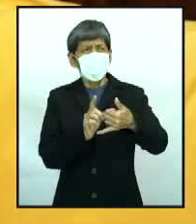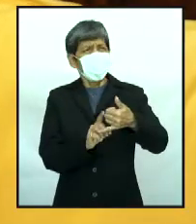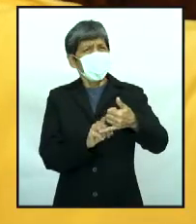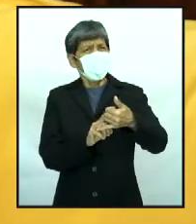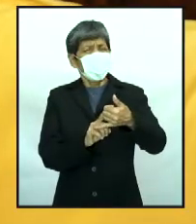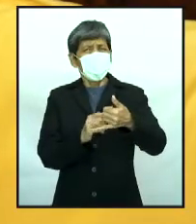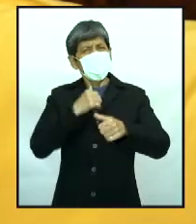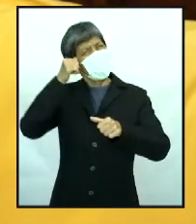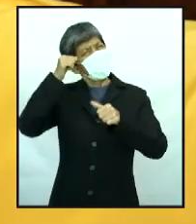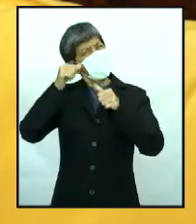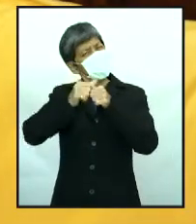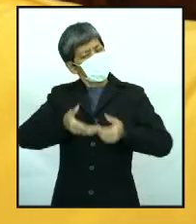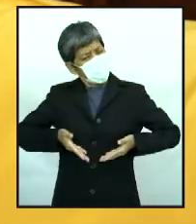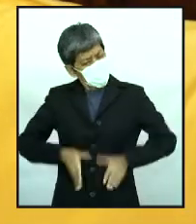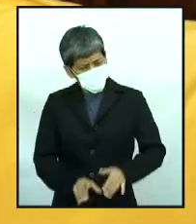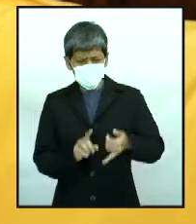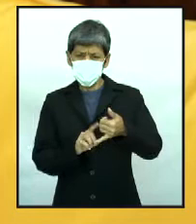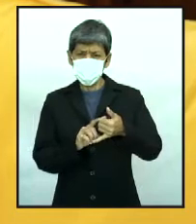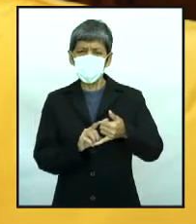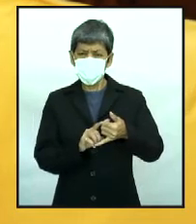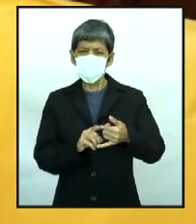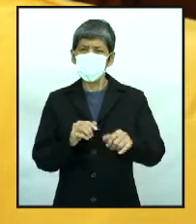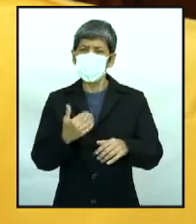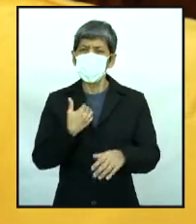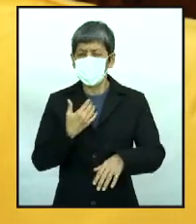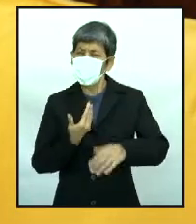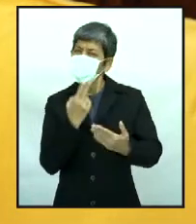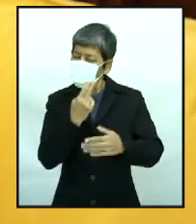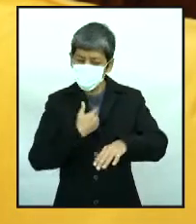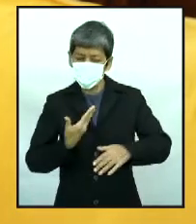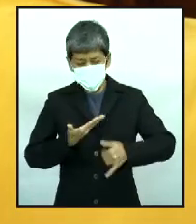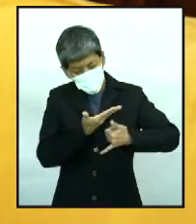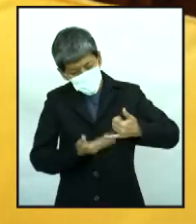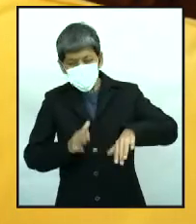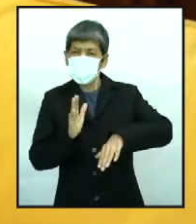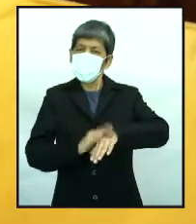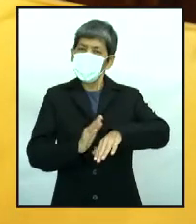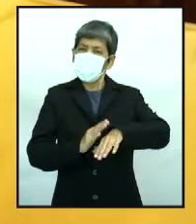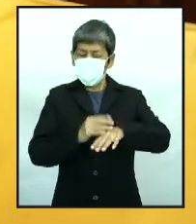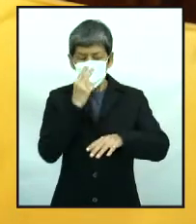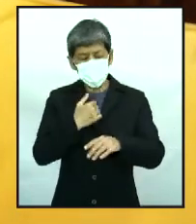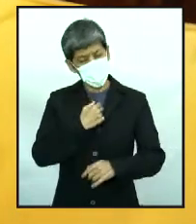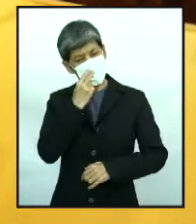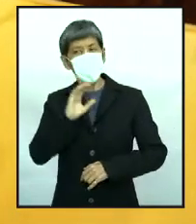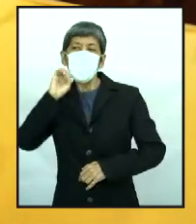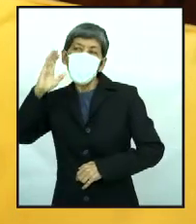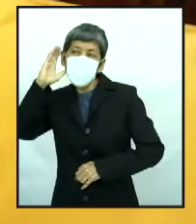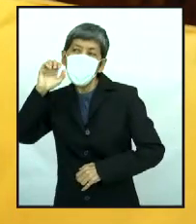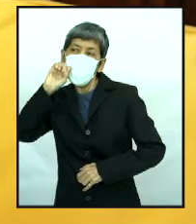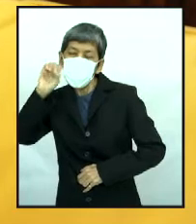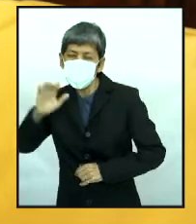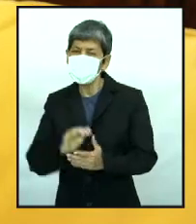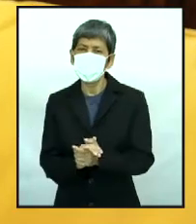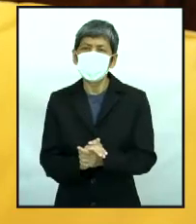ตั้งแต่วันแรกจำได้วันแรกที่เกิดมานี่เขาพิการทางร่างกายก่อนเราบอกกับพ่อเขาว่า